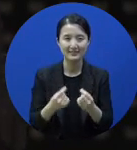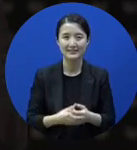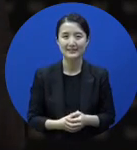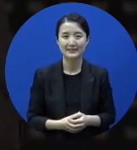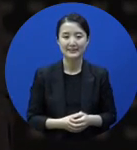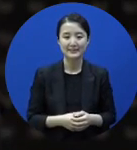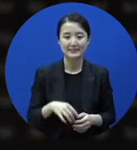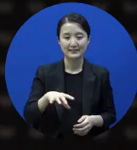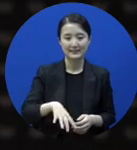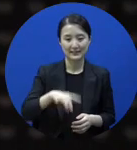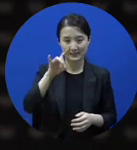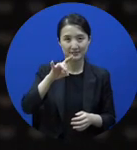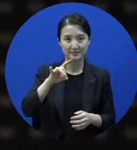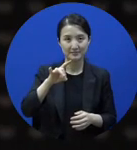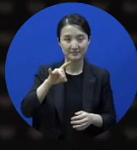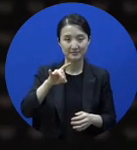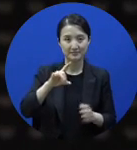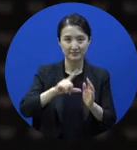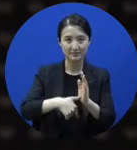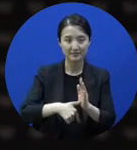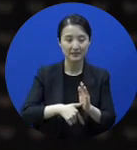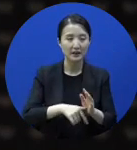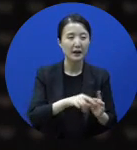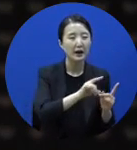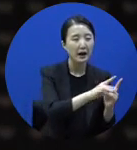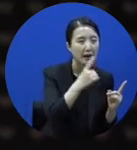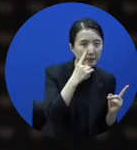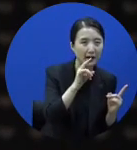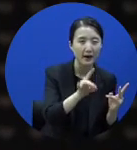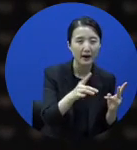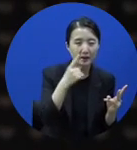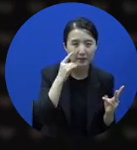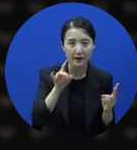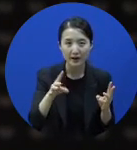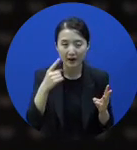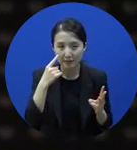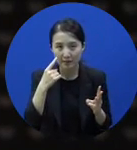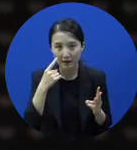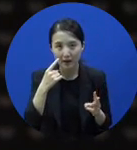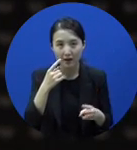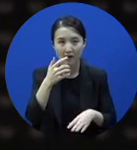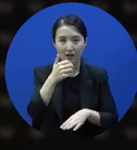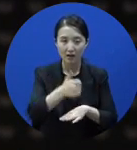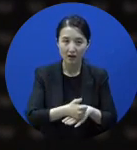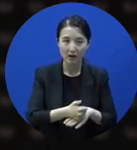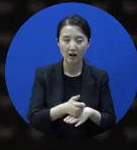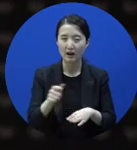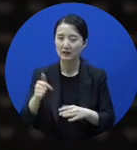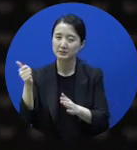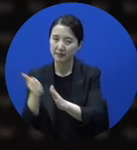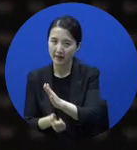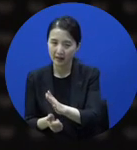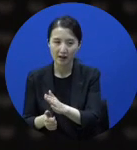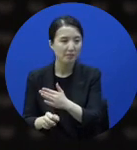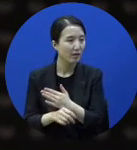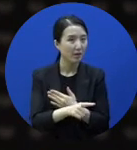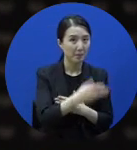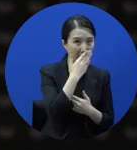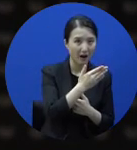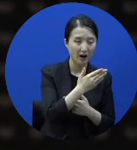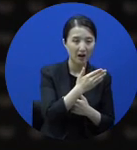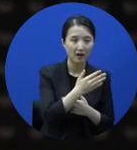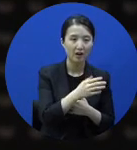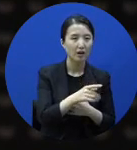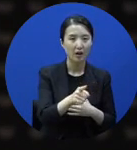쪼개했거든요. 쪼개서 세분화 시켰으니까 이걸 두 개, 세 개를 합치는 거예요, 이제. 그러다 보고 저 두 개가 합치니까 새로운 제품들이